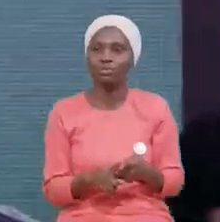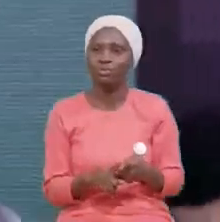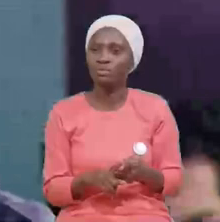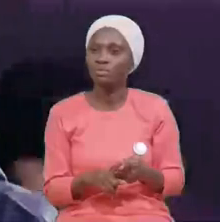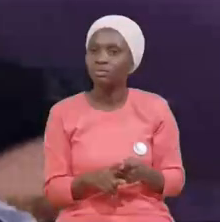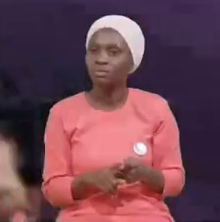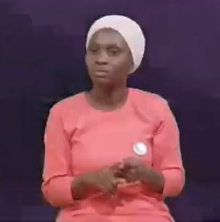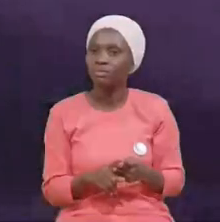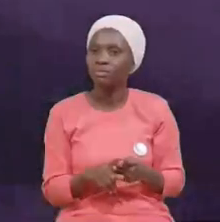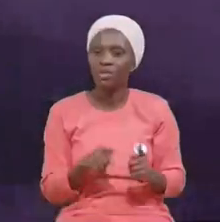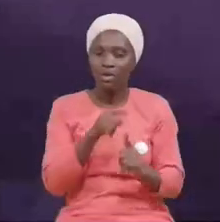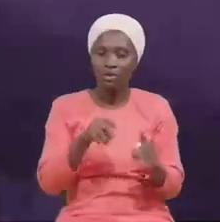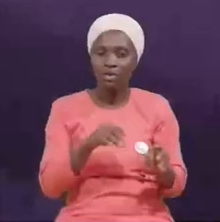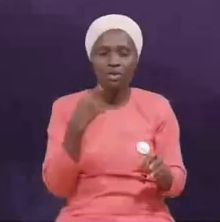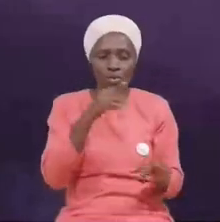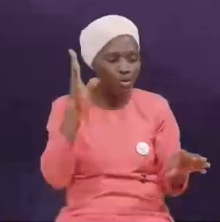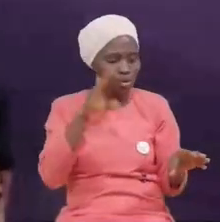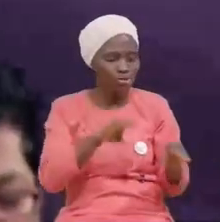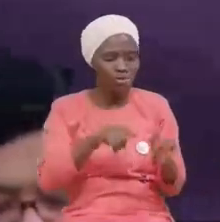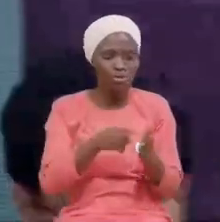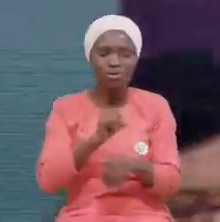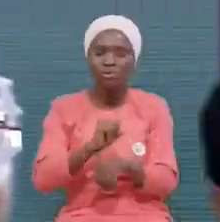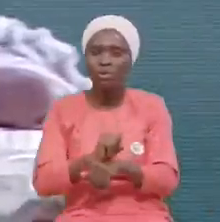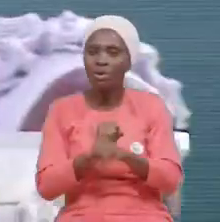Qui peut faire ce travail?